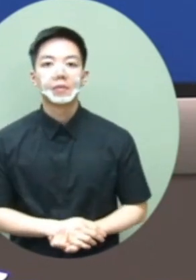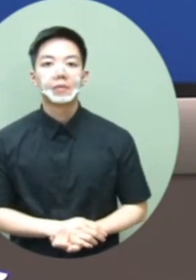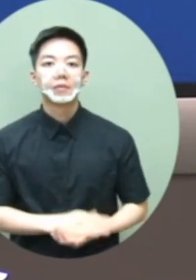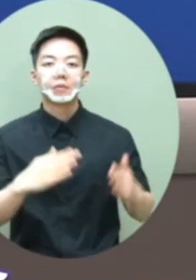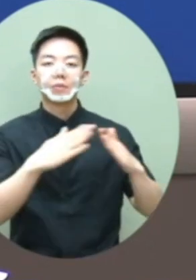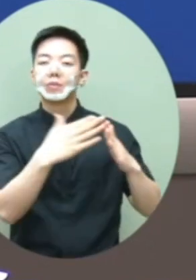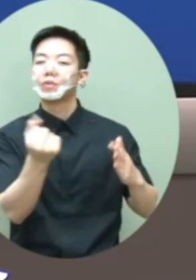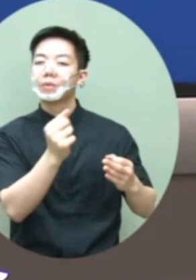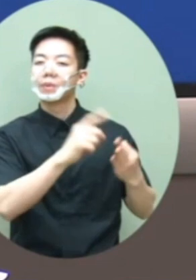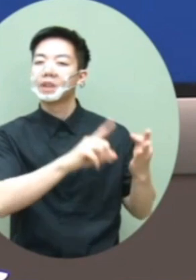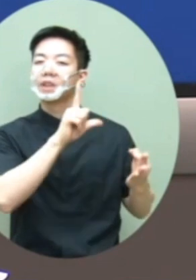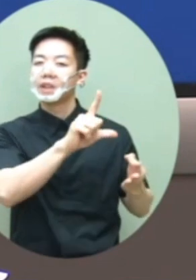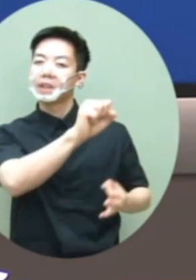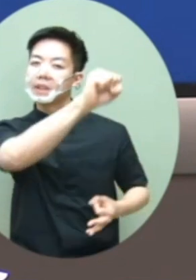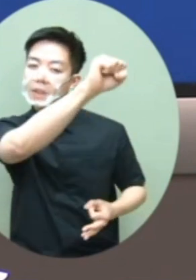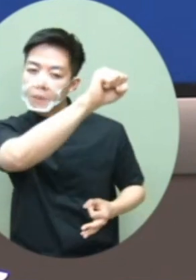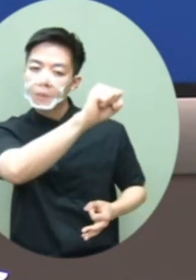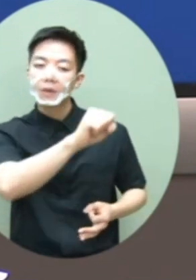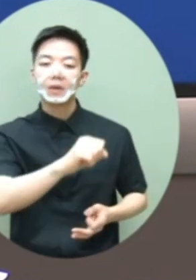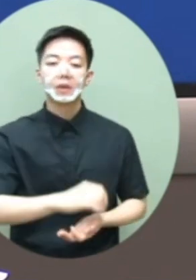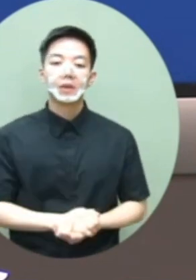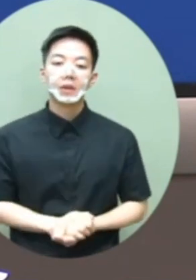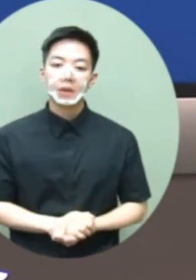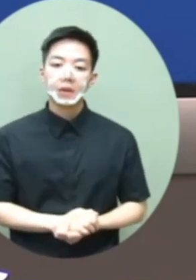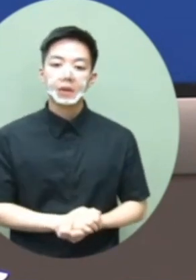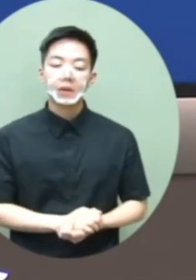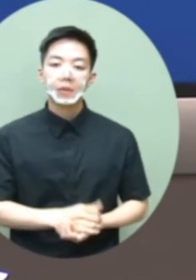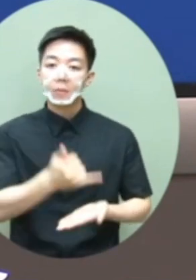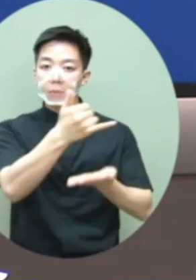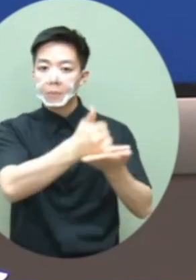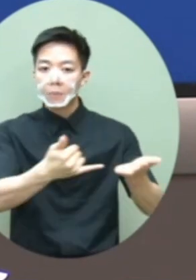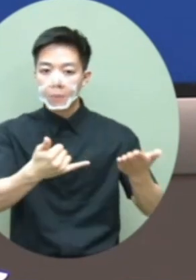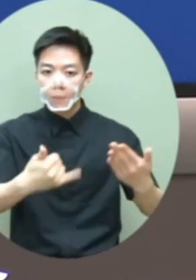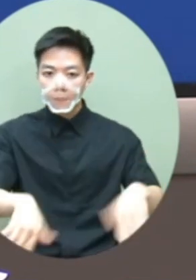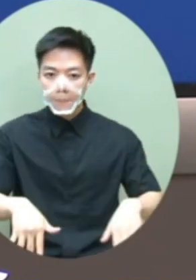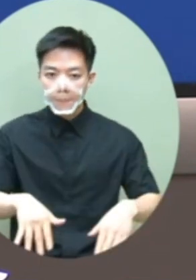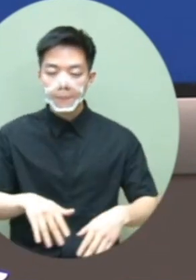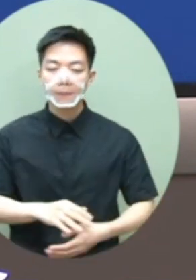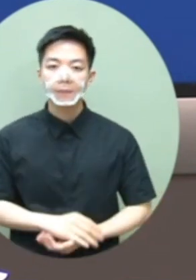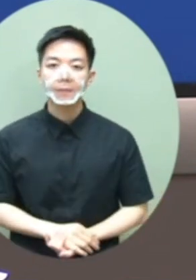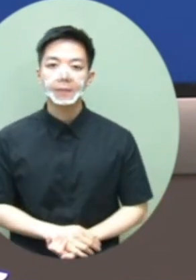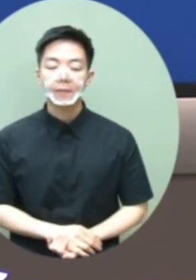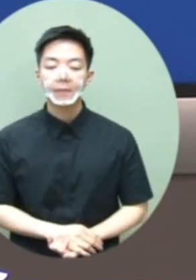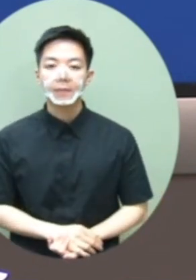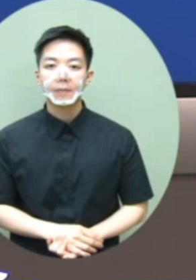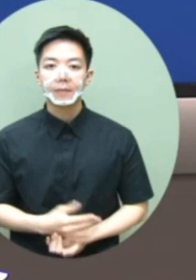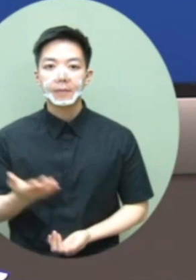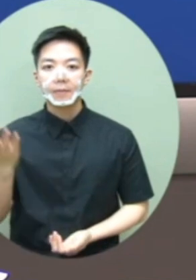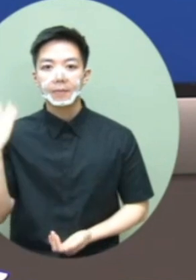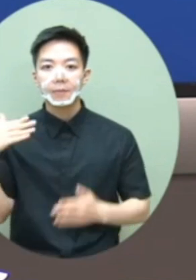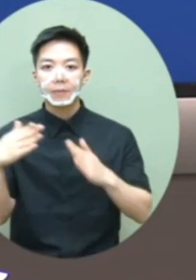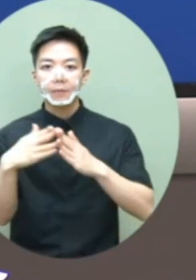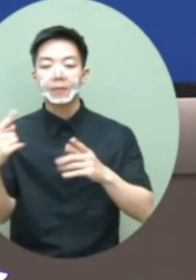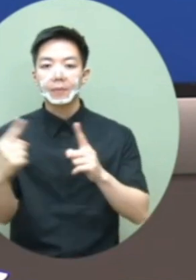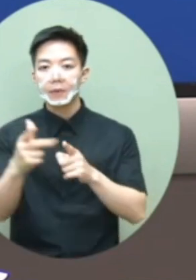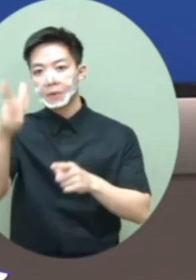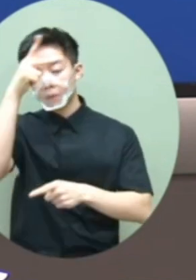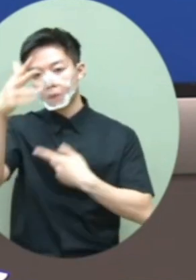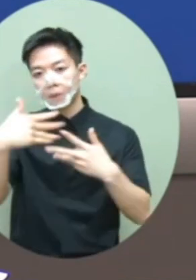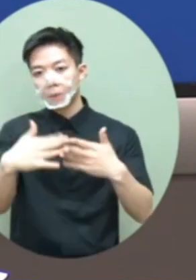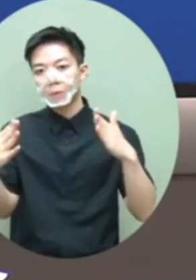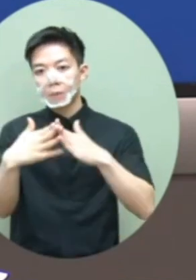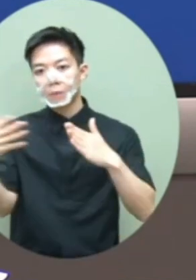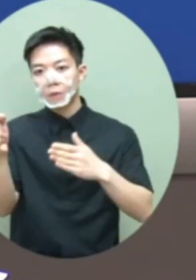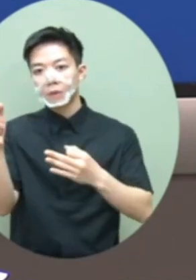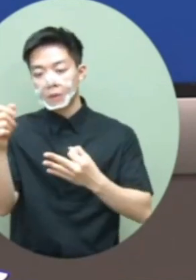超辭任政務司司長，同埋早前徐英偉亦都係辭任民政事務局局長